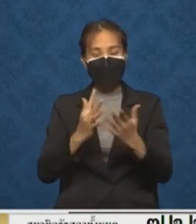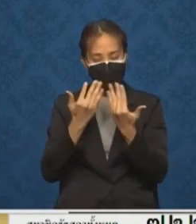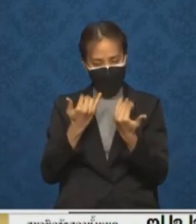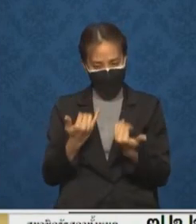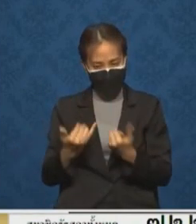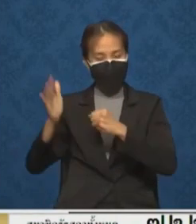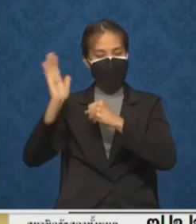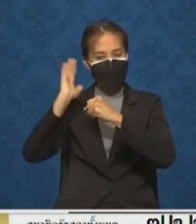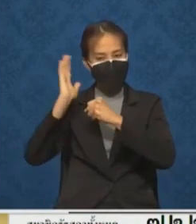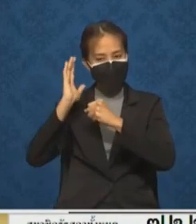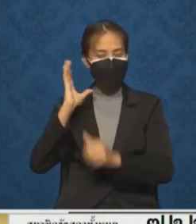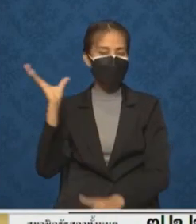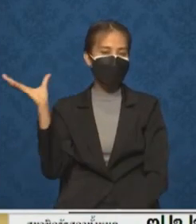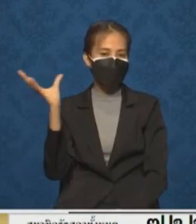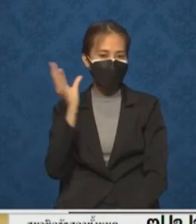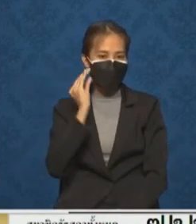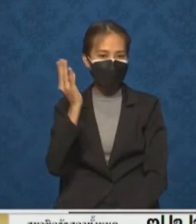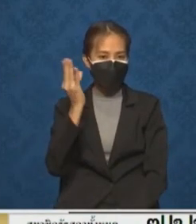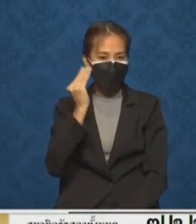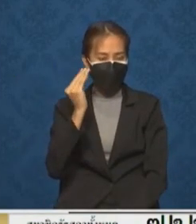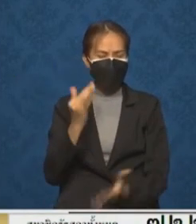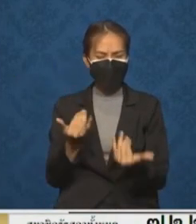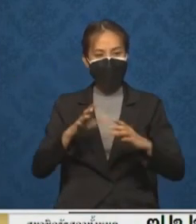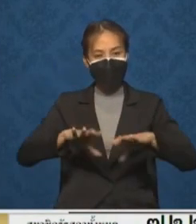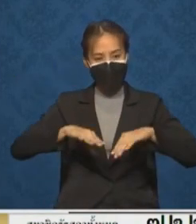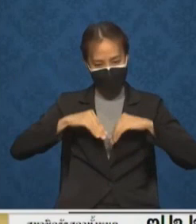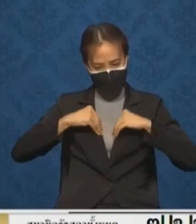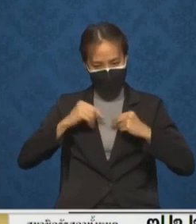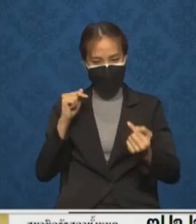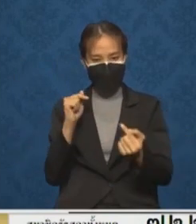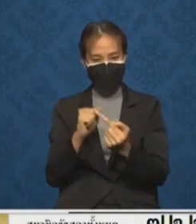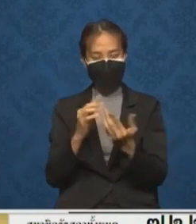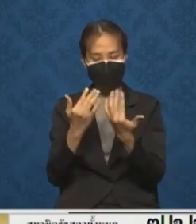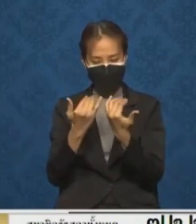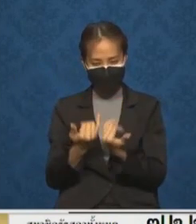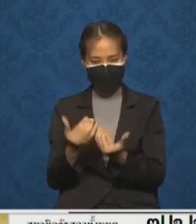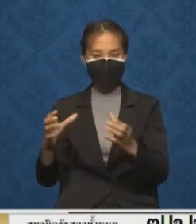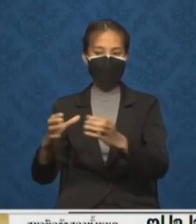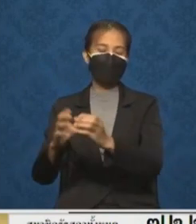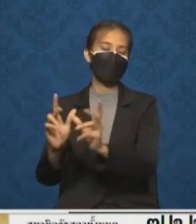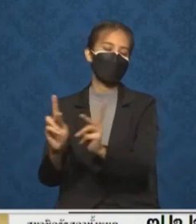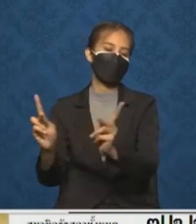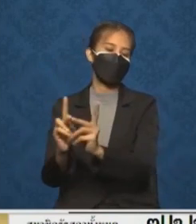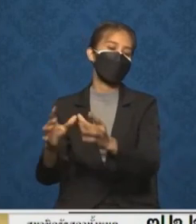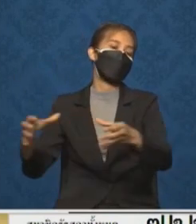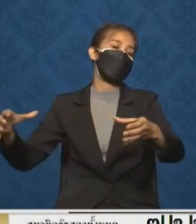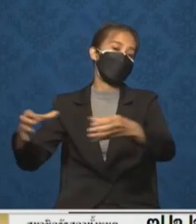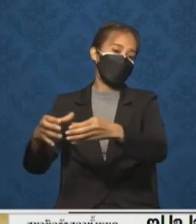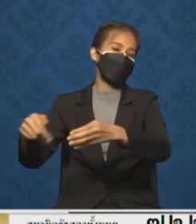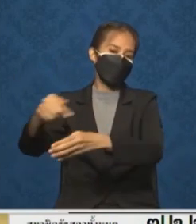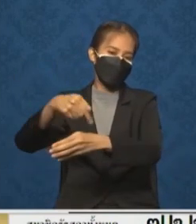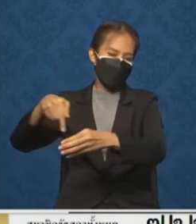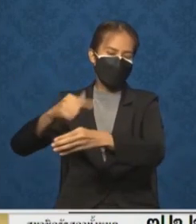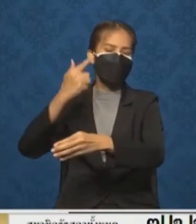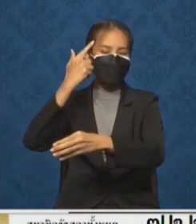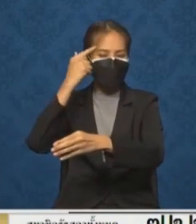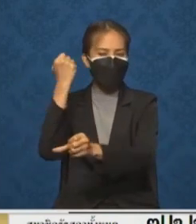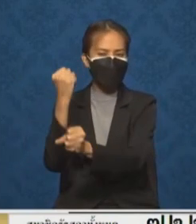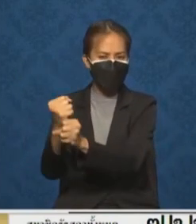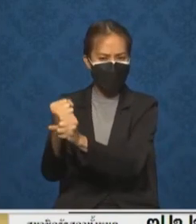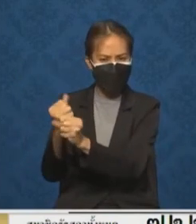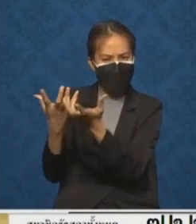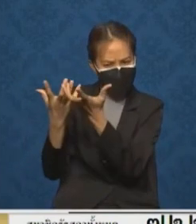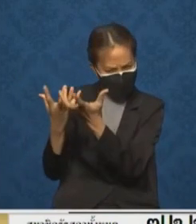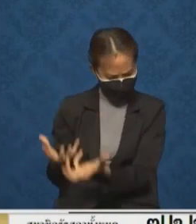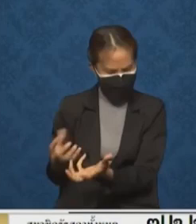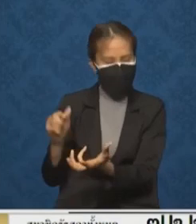ายในวันนี้แล้วต้องยอมรับความจริงว่าคณะกรรมการที่จะจัดตั้งขึ้นมานั้นคงมีภารกิจที่ค่อน